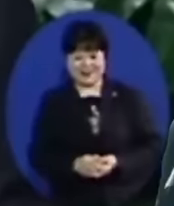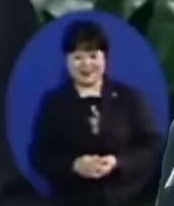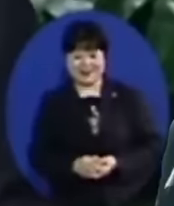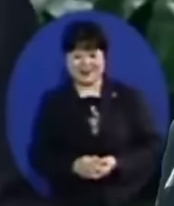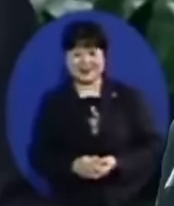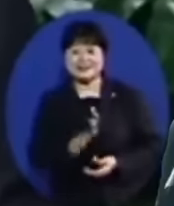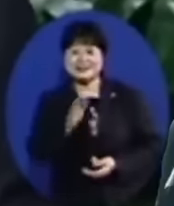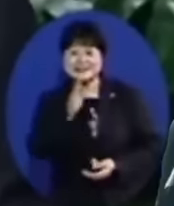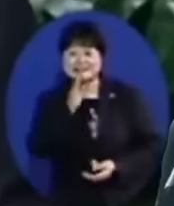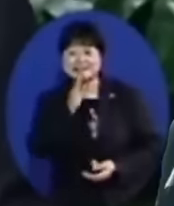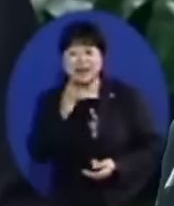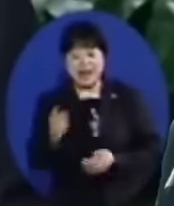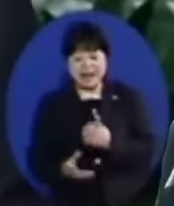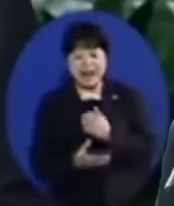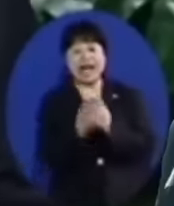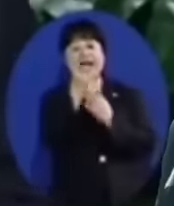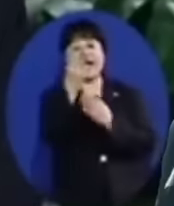말하면 identification,